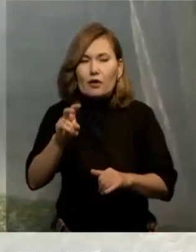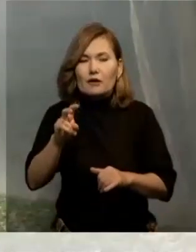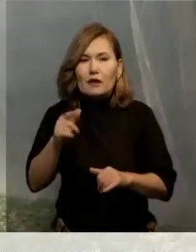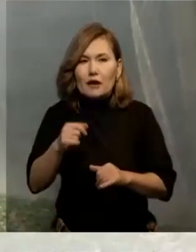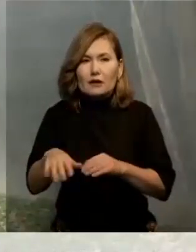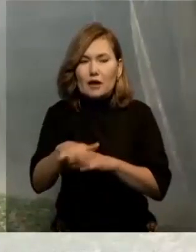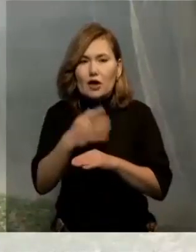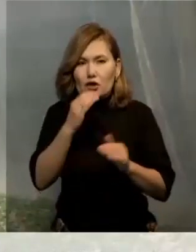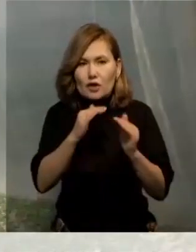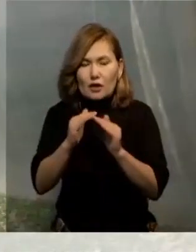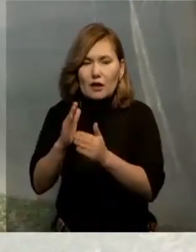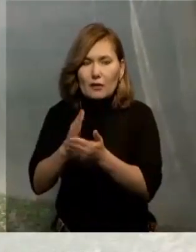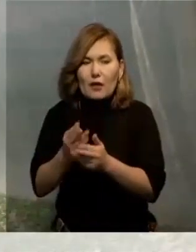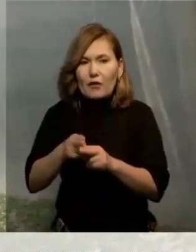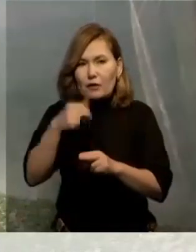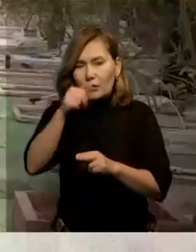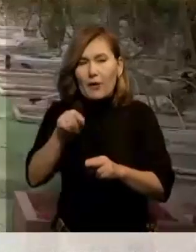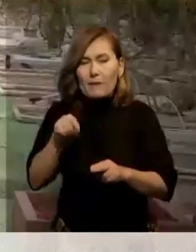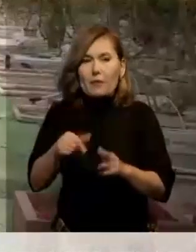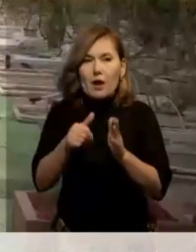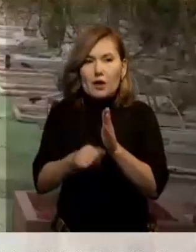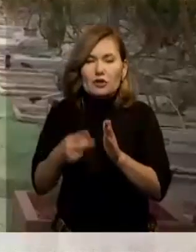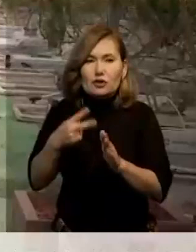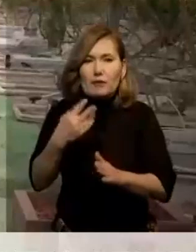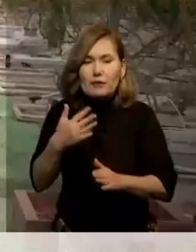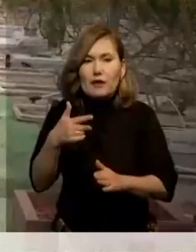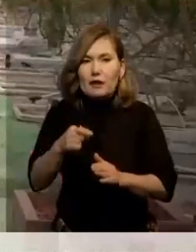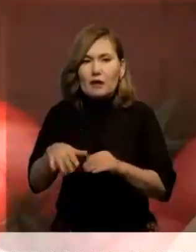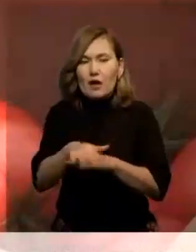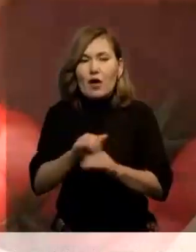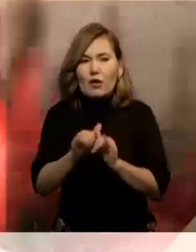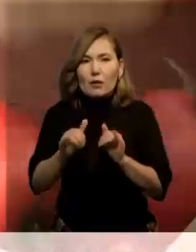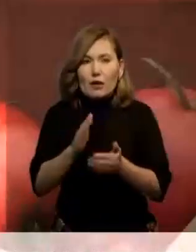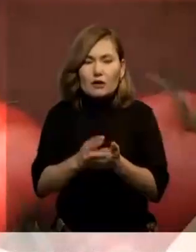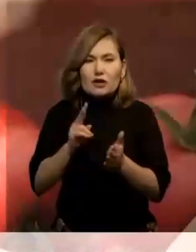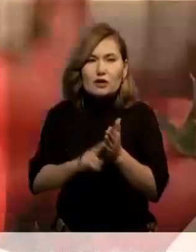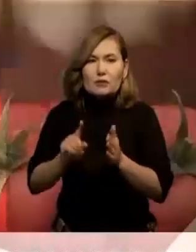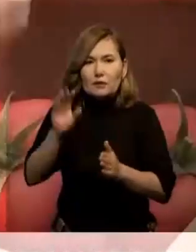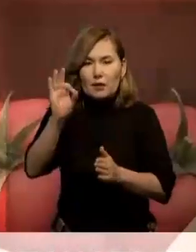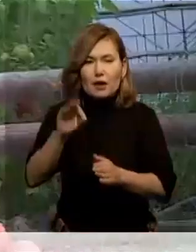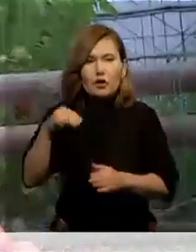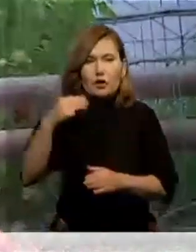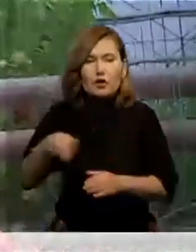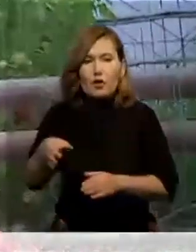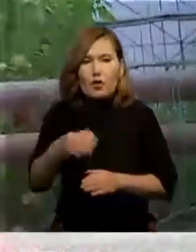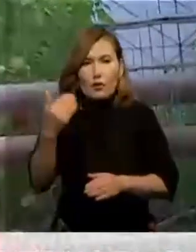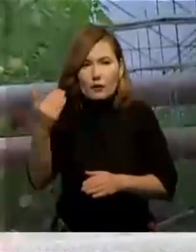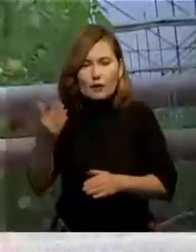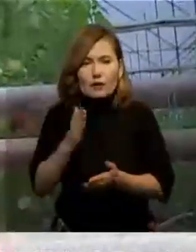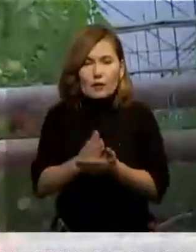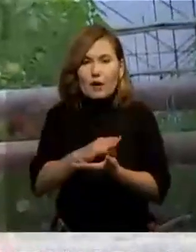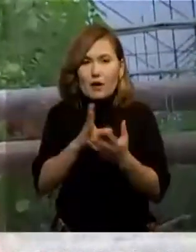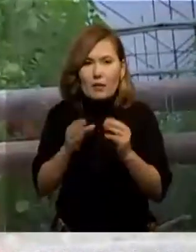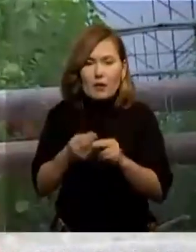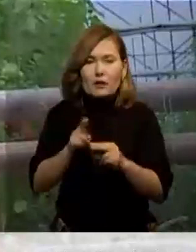биыл оның көлемі 1625 гектарға жеткен. Еліміздегі жылжайлардың 71% Түркістан облысына тиесілі. Оның